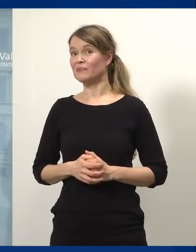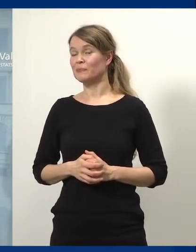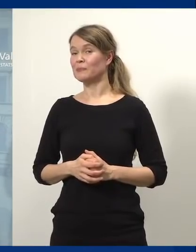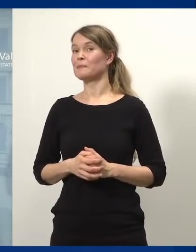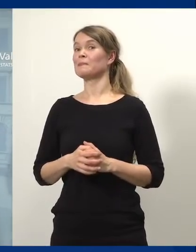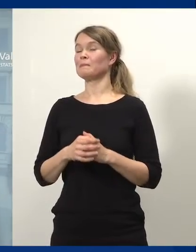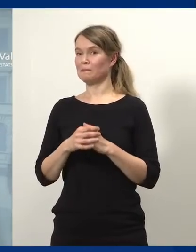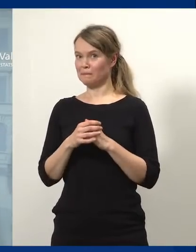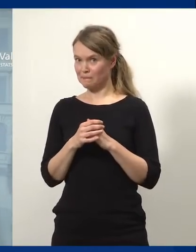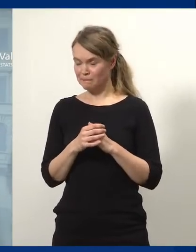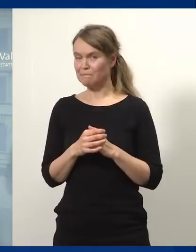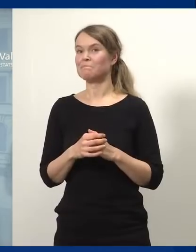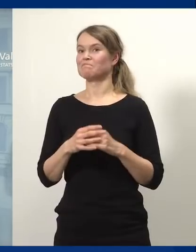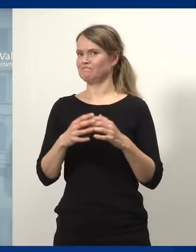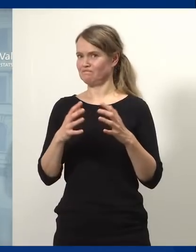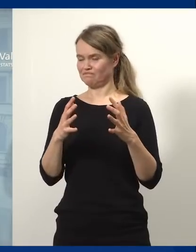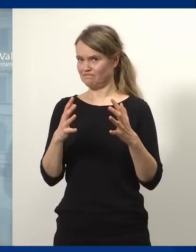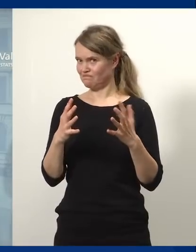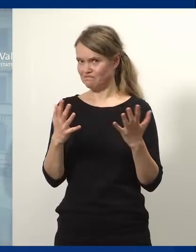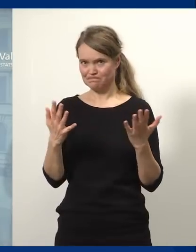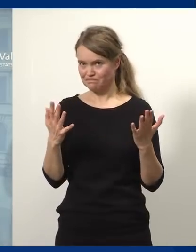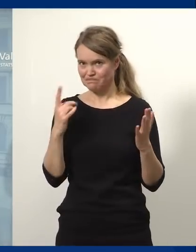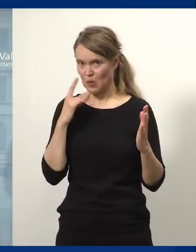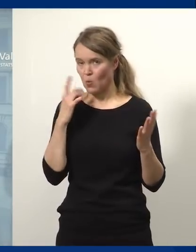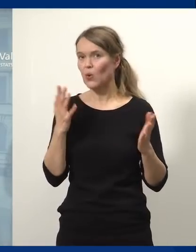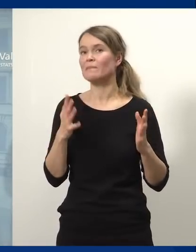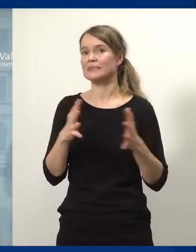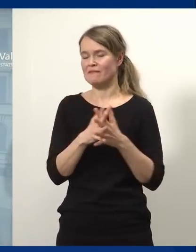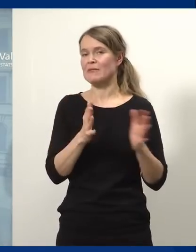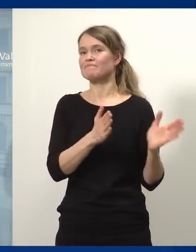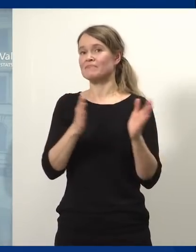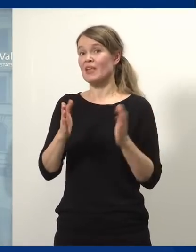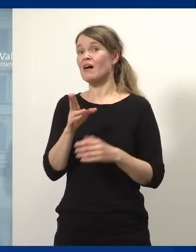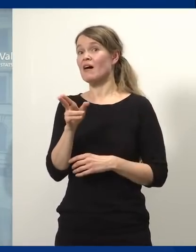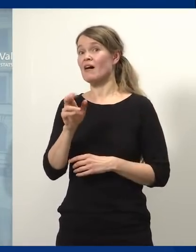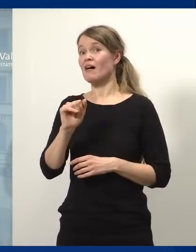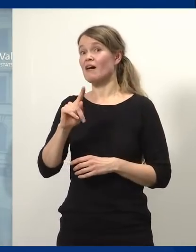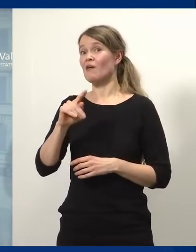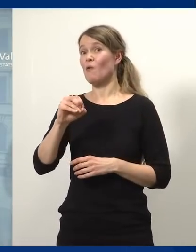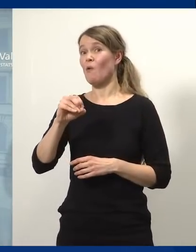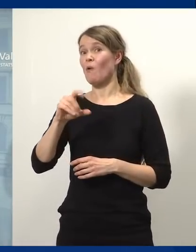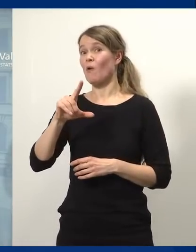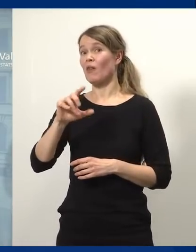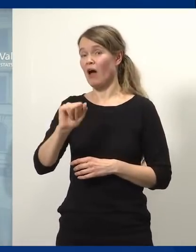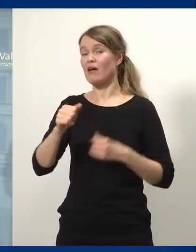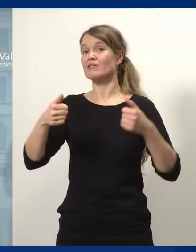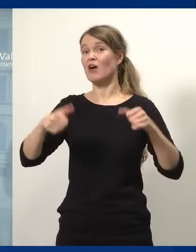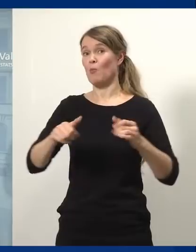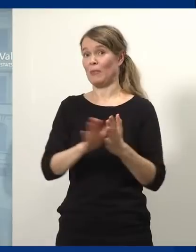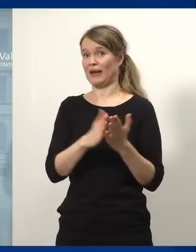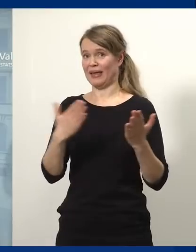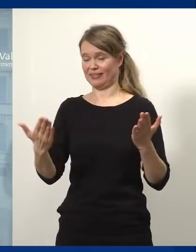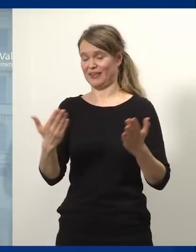Otetaan seuraava kysyjä, eli Elina Hakola, Kauppalehti. Ole hyvä.